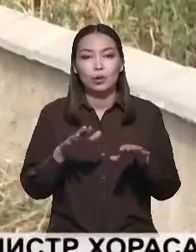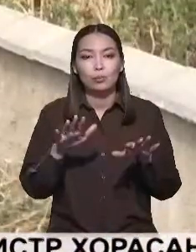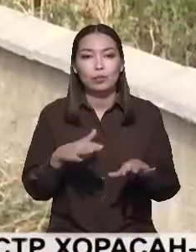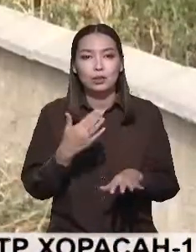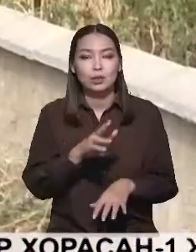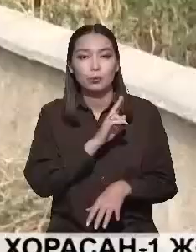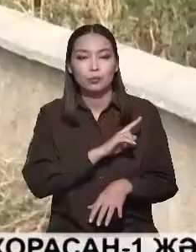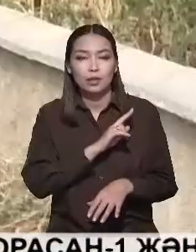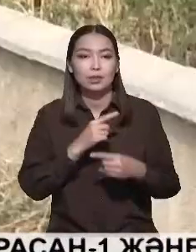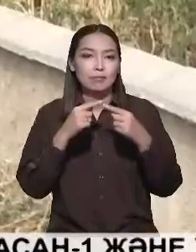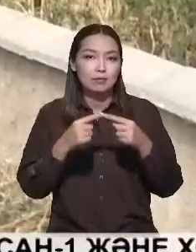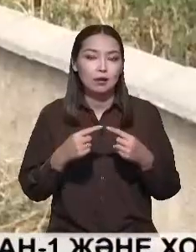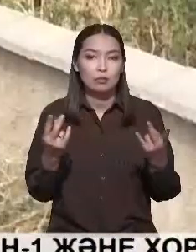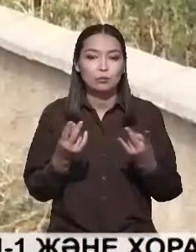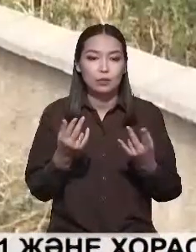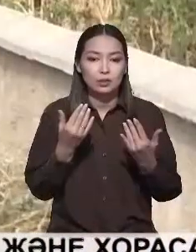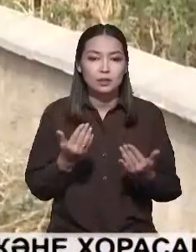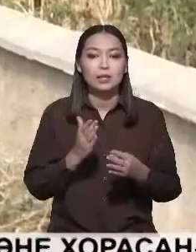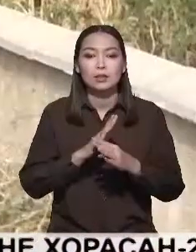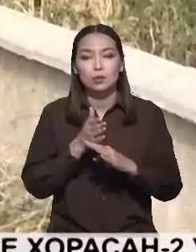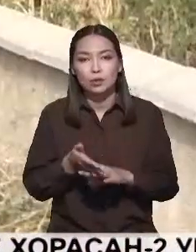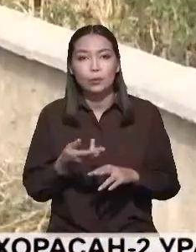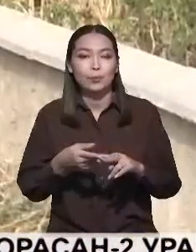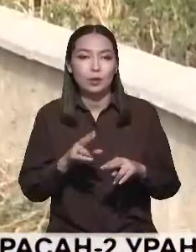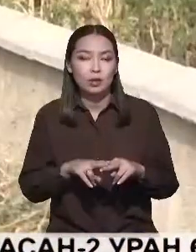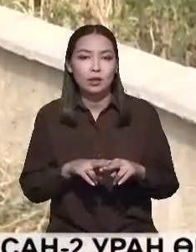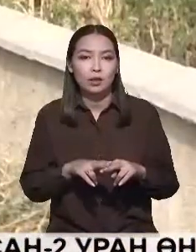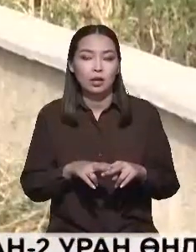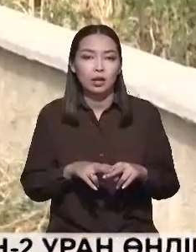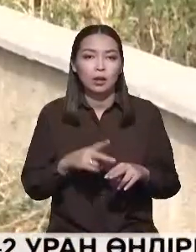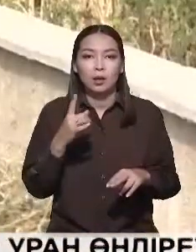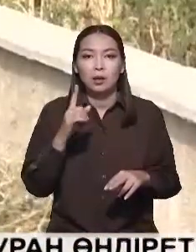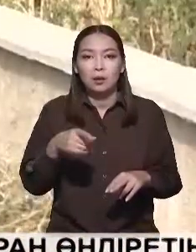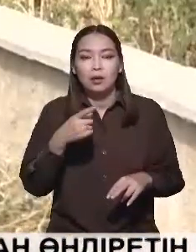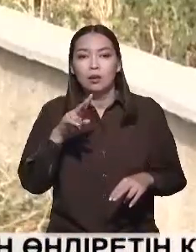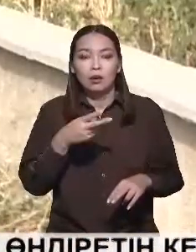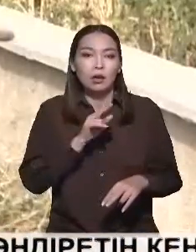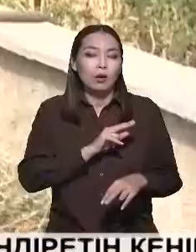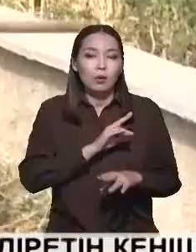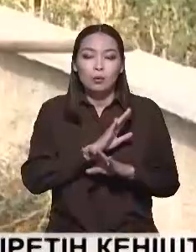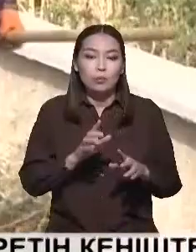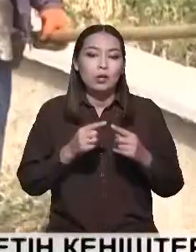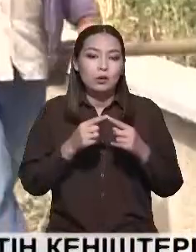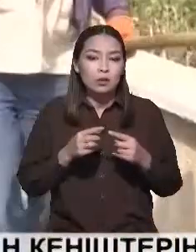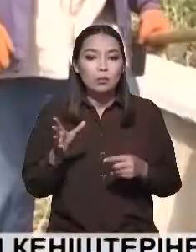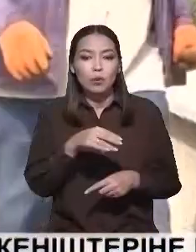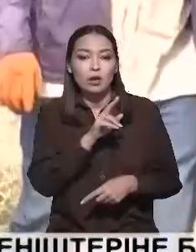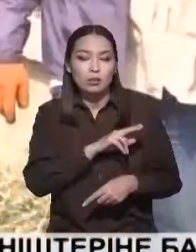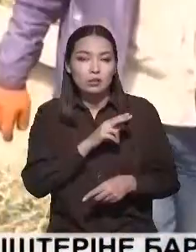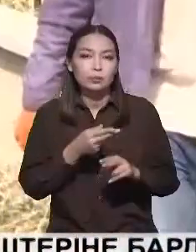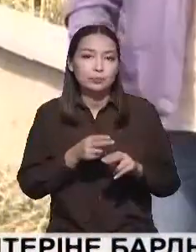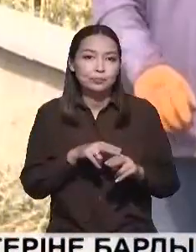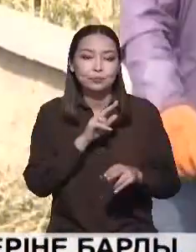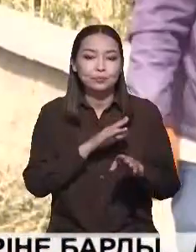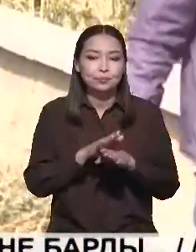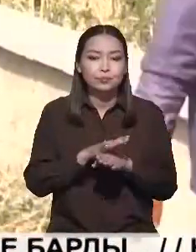жұмыс тиянақты болу керек. Келіп тек қана осы бір-екі сағаттан жұмыс емес, нақты жұмыстардың бәрі істеп жатыр. Өздеріңіз байқасаңыздар, қазір